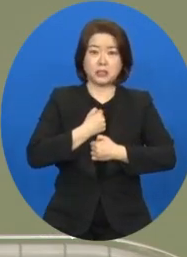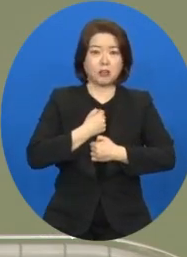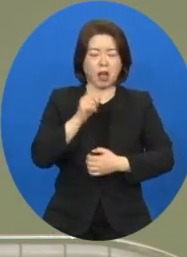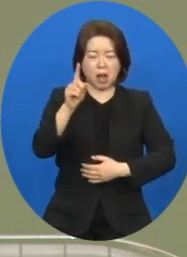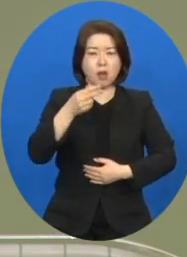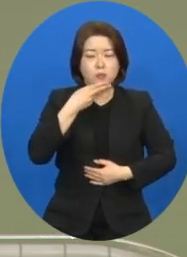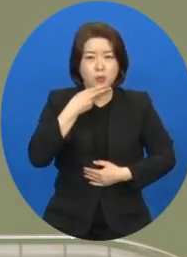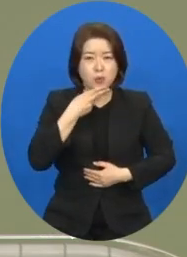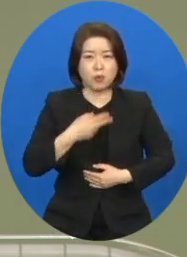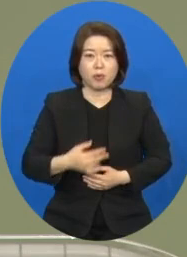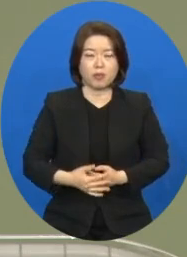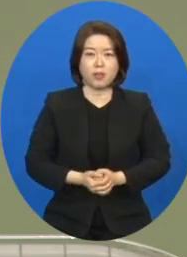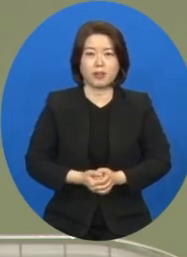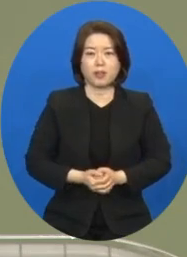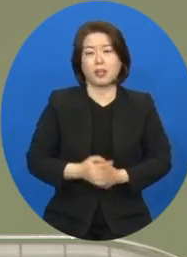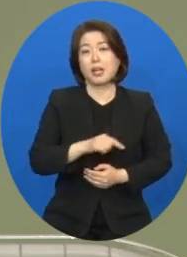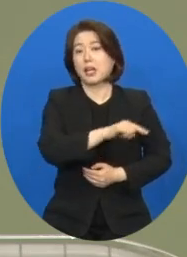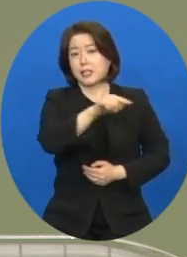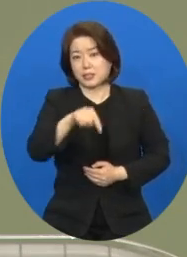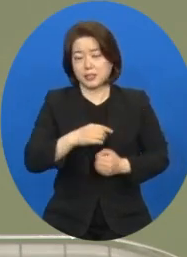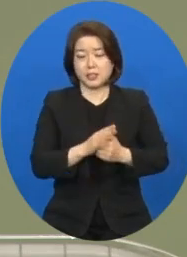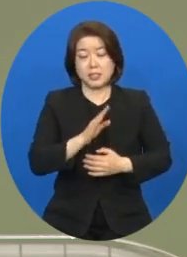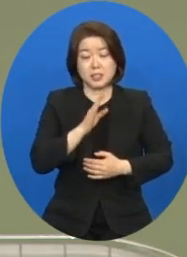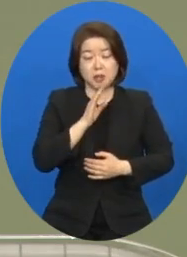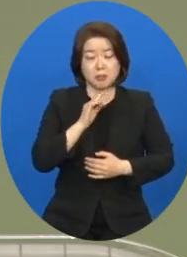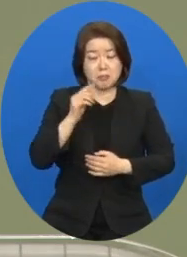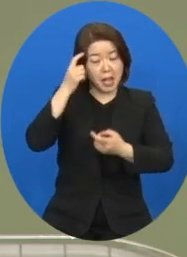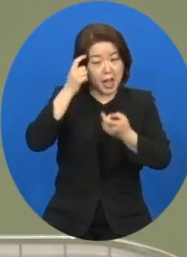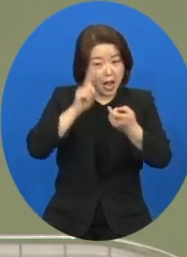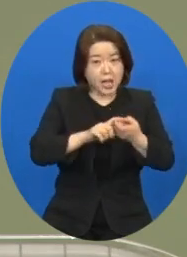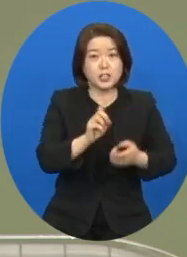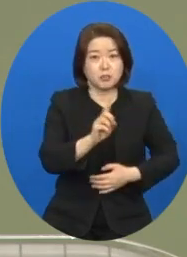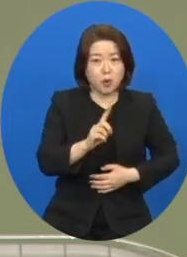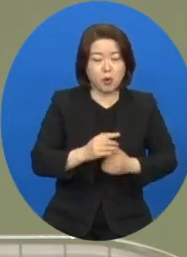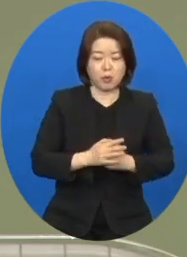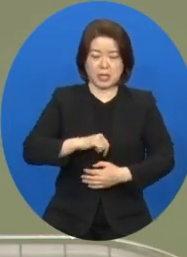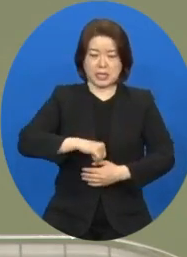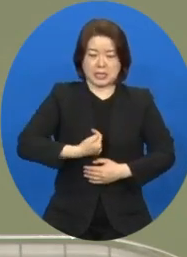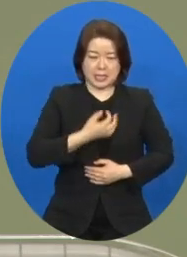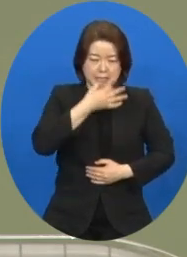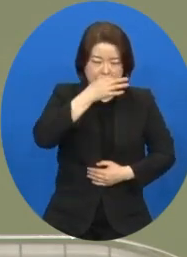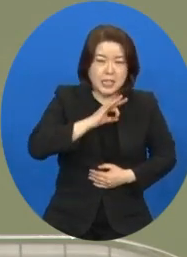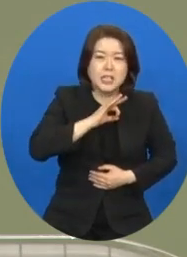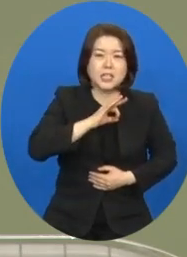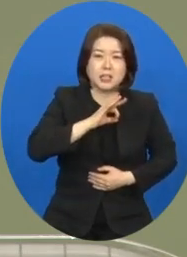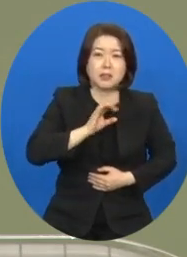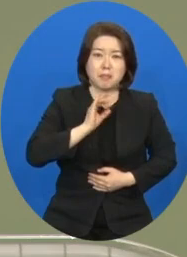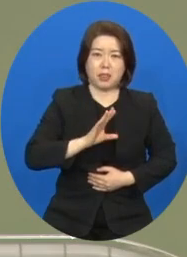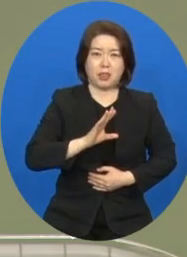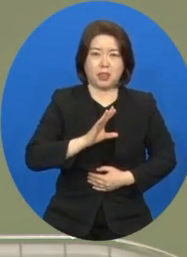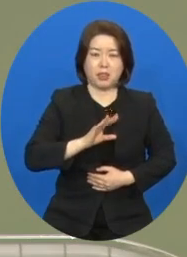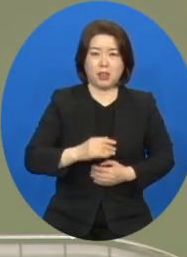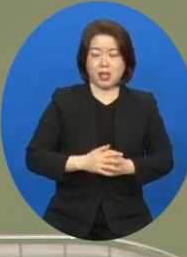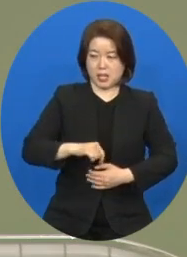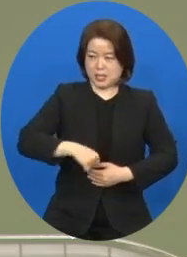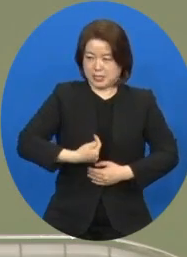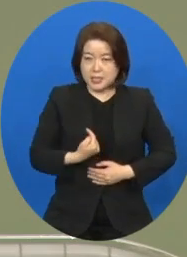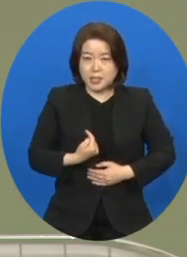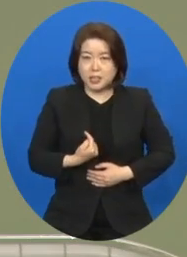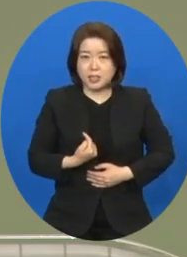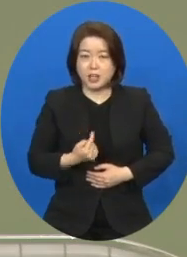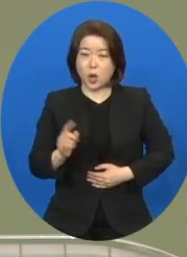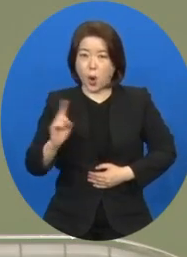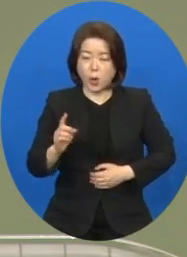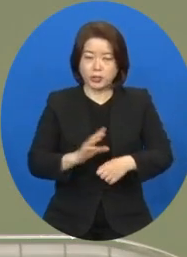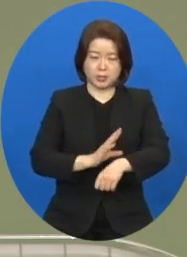없었던 거예요. 그들이 정말 관심 갖는 것은 오직 자기들의 이익이었습니다. 자기들의